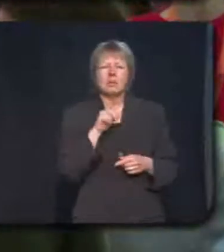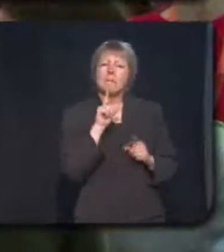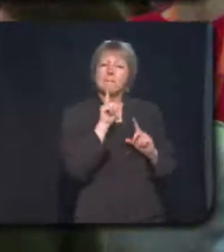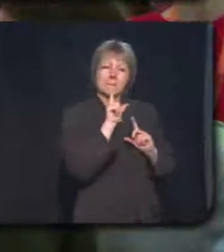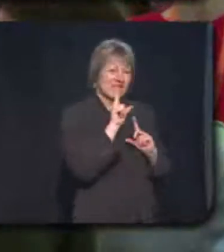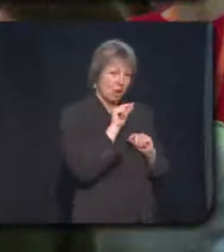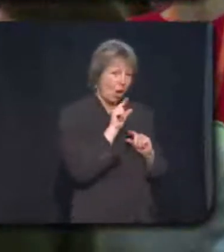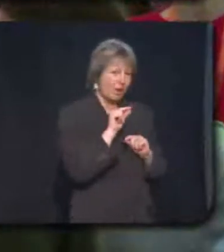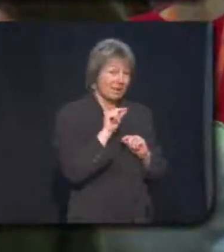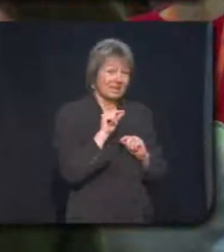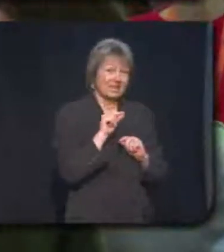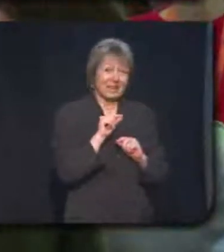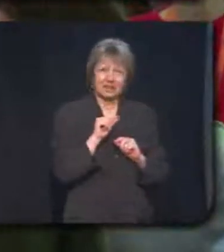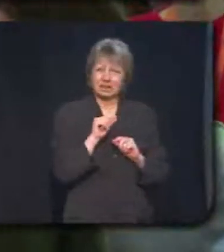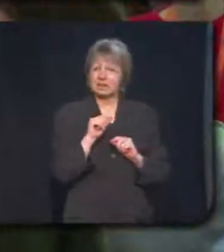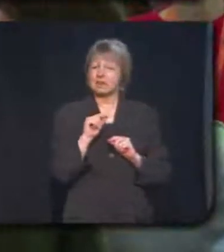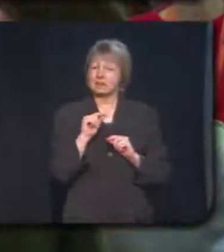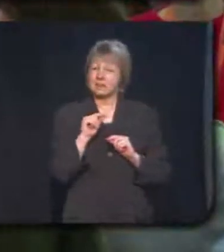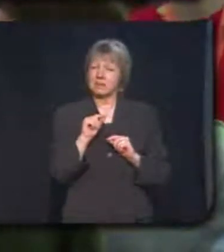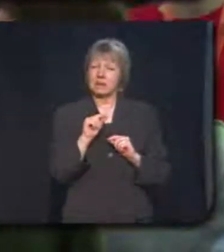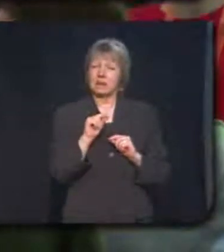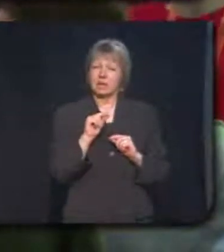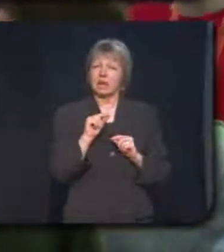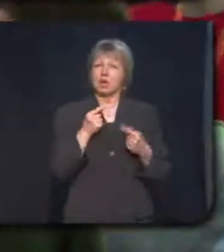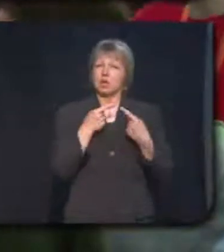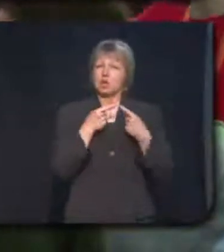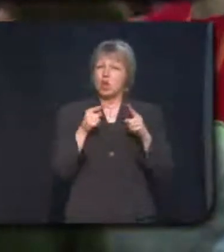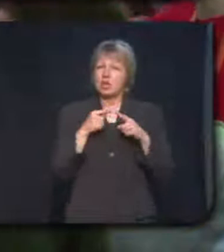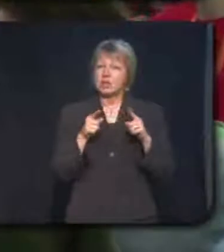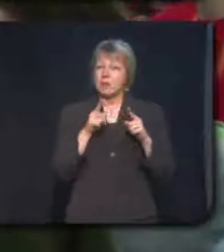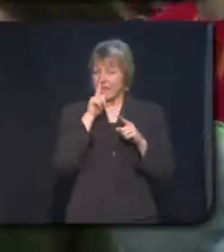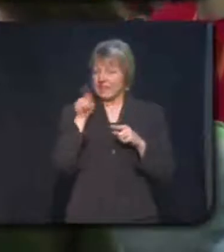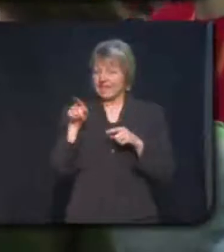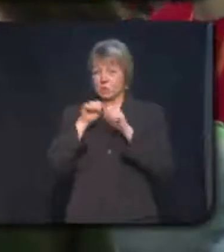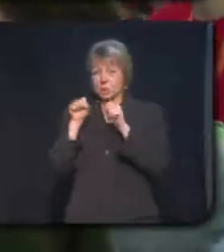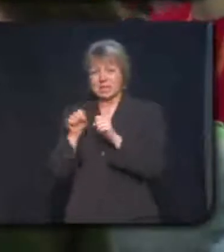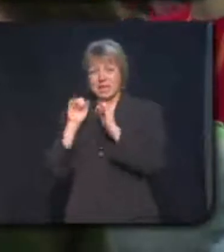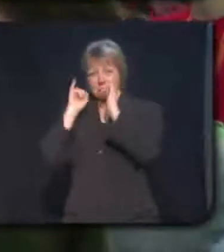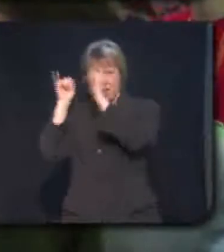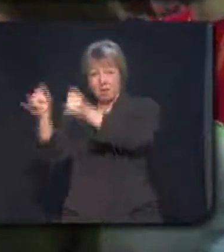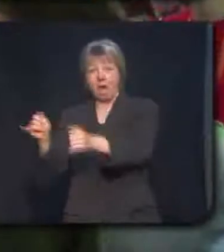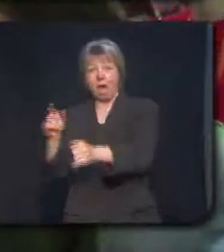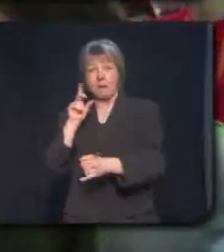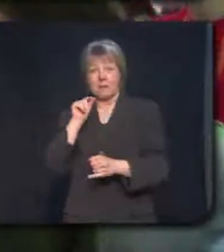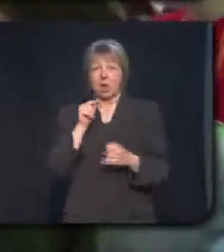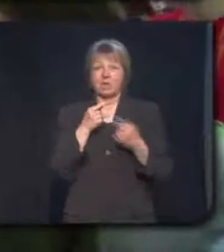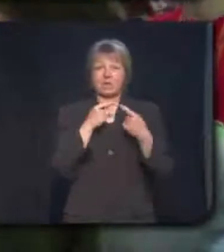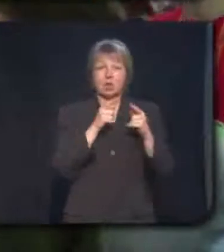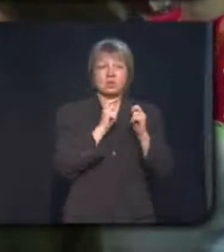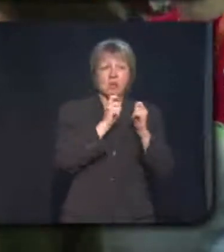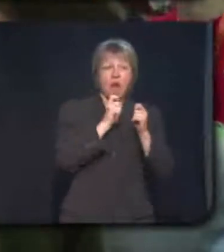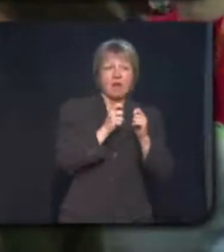der Lage innerhalb des Systems durch das beschließen von sonstigen Anträge die Geschäftsordnung zu ändern ja